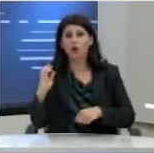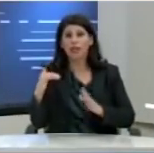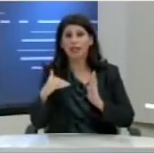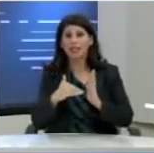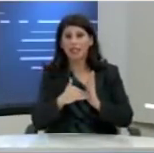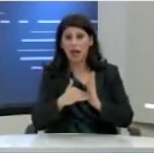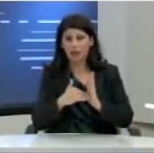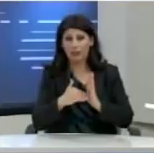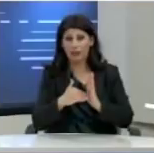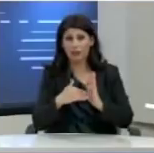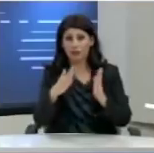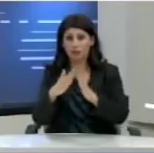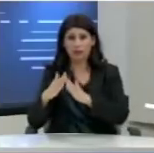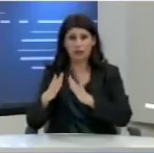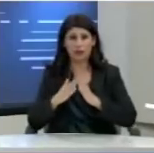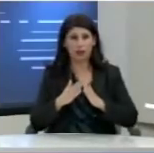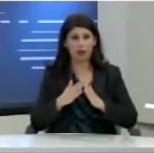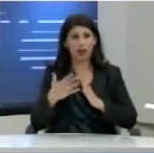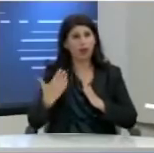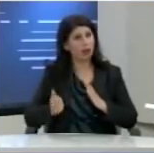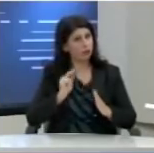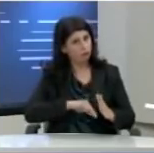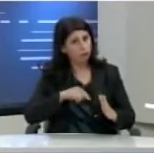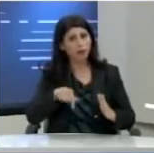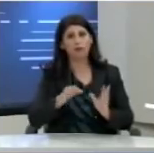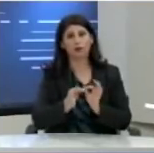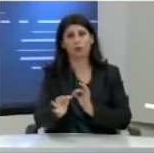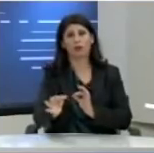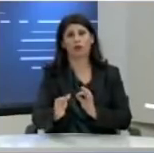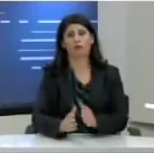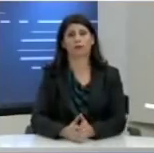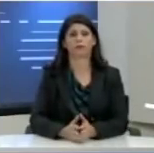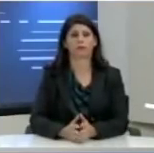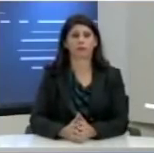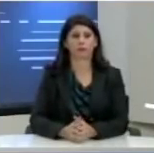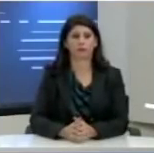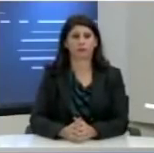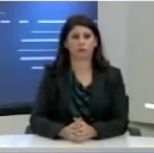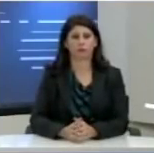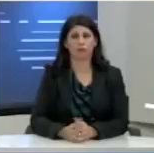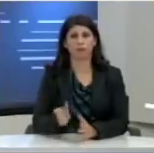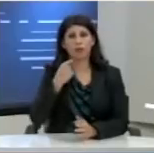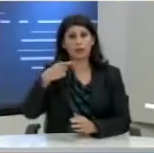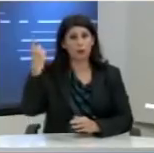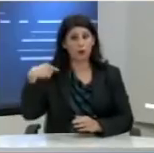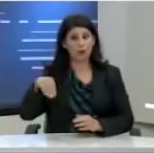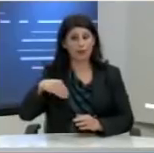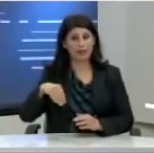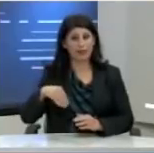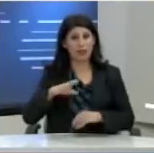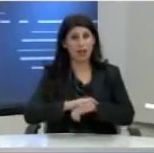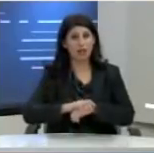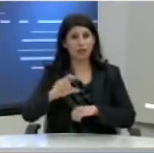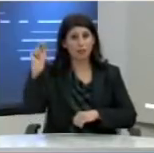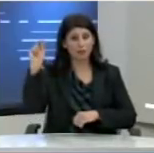240.000 νοικοκυριά έχουν ήδη επωφεληθεί από αυτό το μέτρο. Και την προηγούμενη Τρίτη